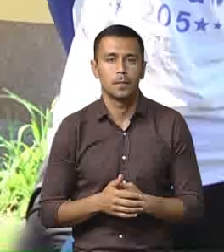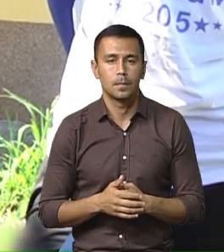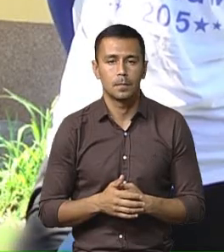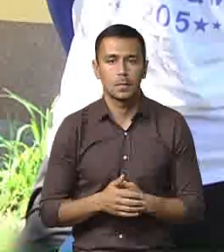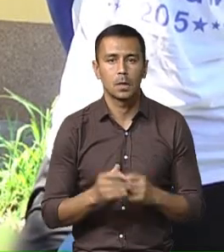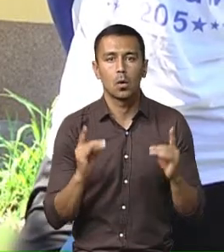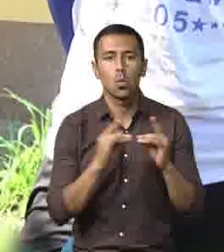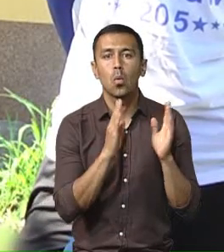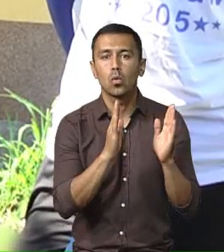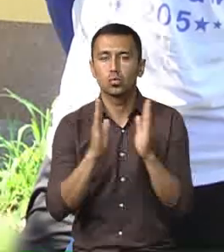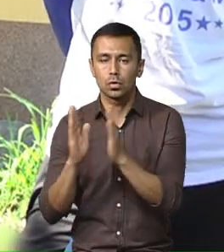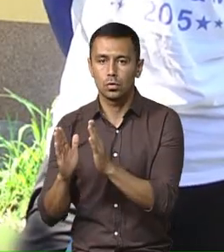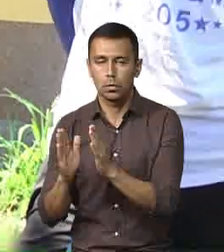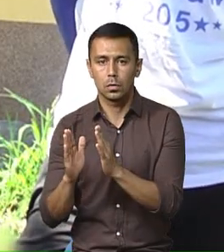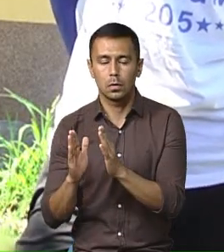гуртожиток